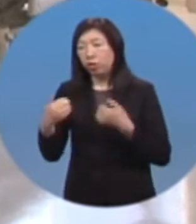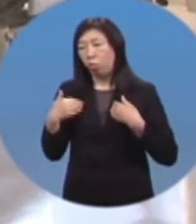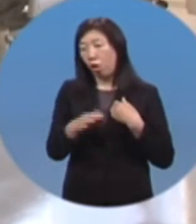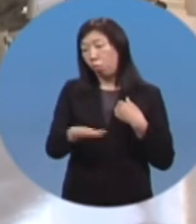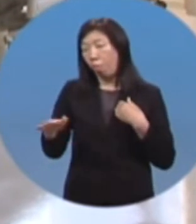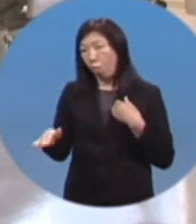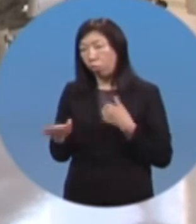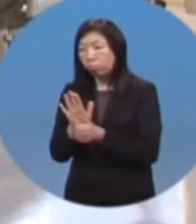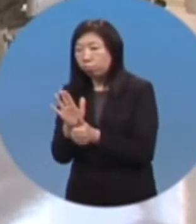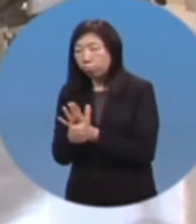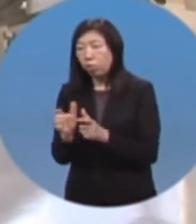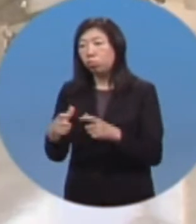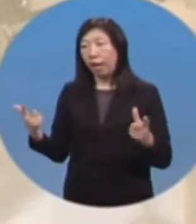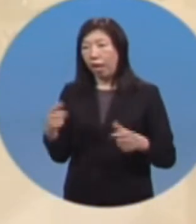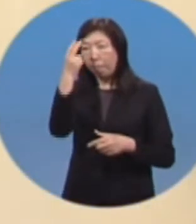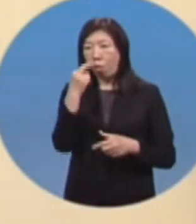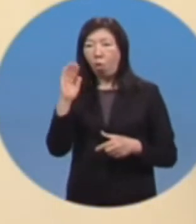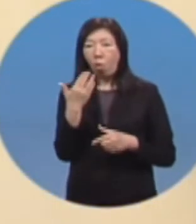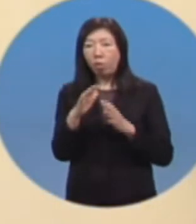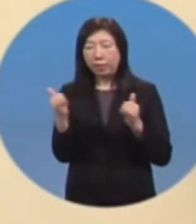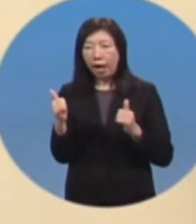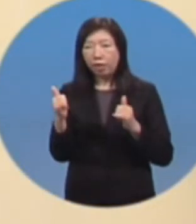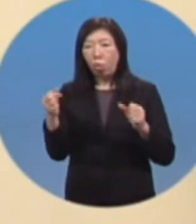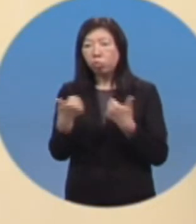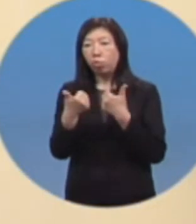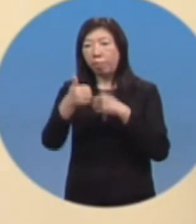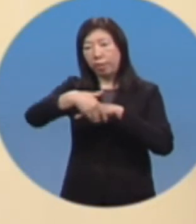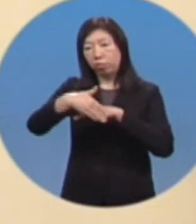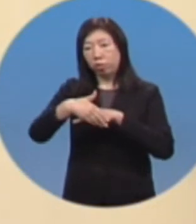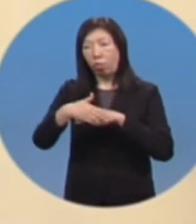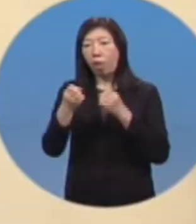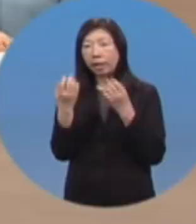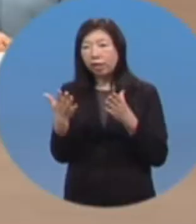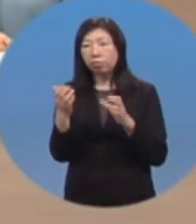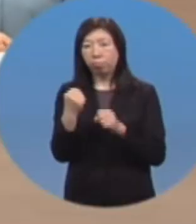充し、盲ろう者のための相談窓口を新設します。